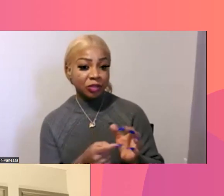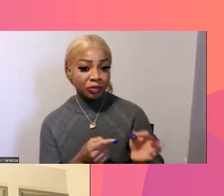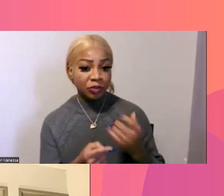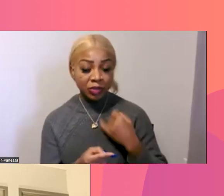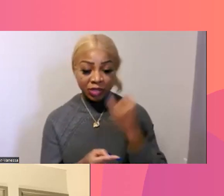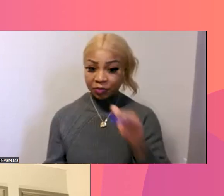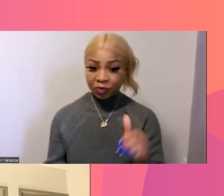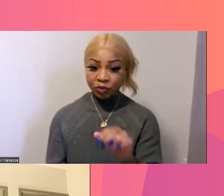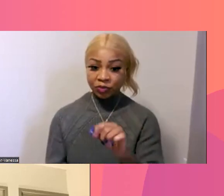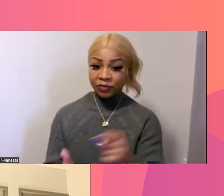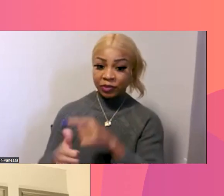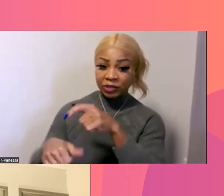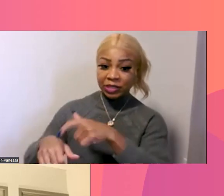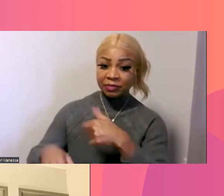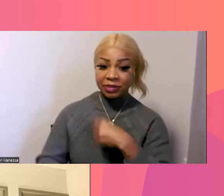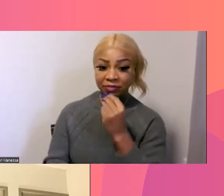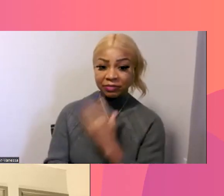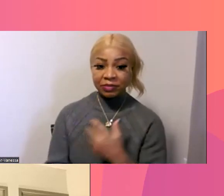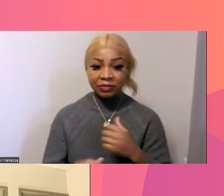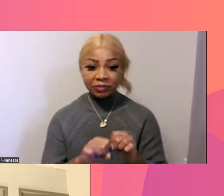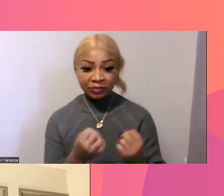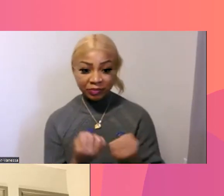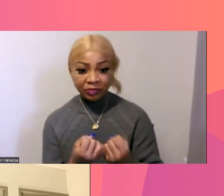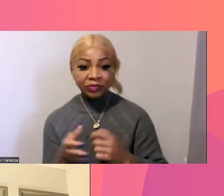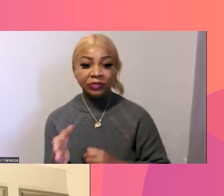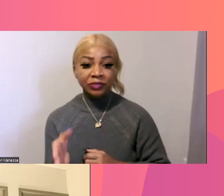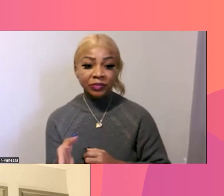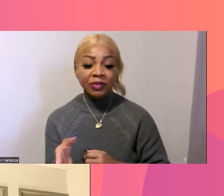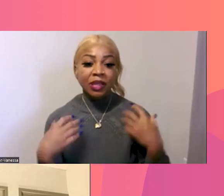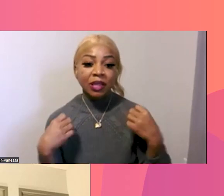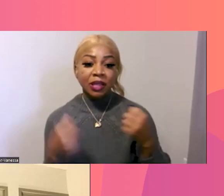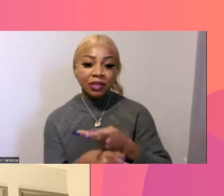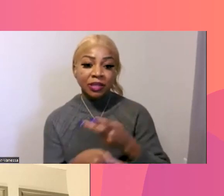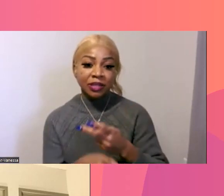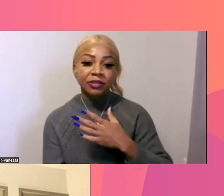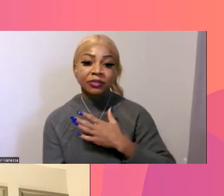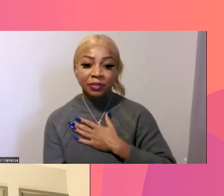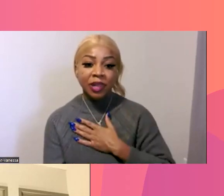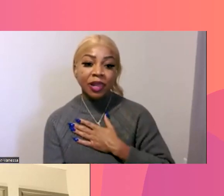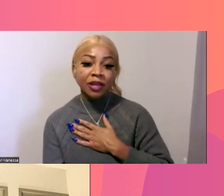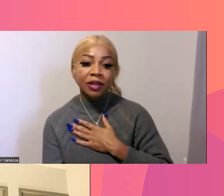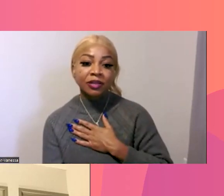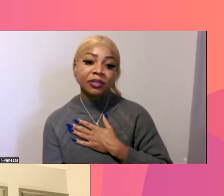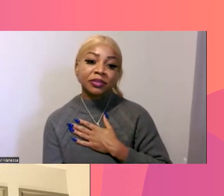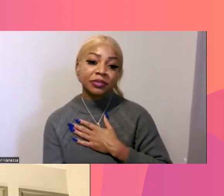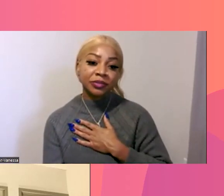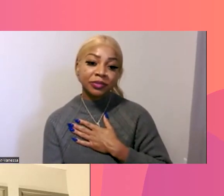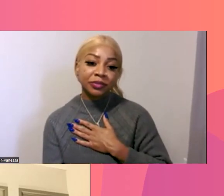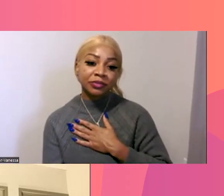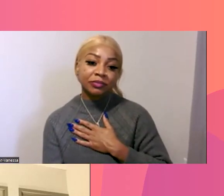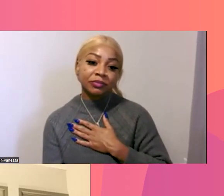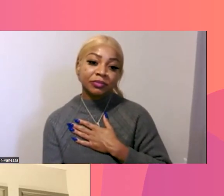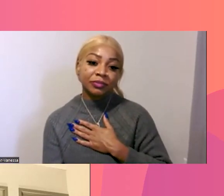lorsque je me présente, je dis oui, je suis sociologue qui étudie donc